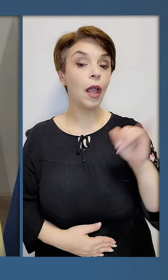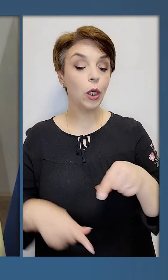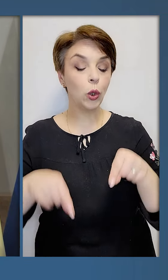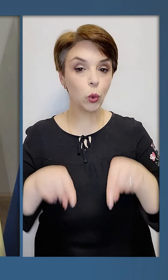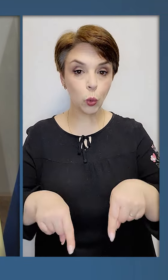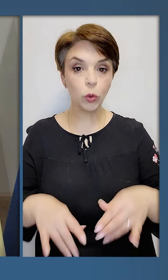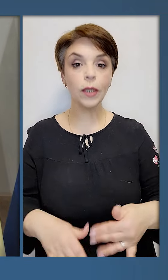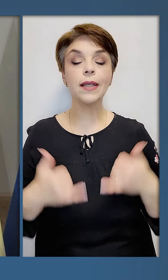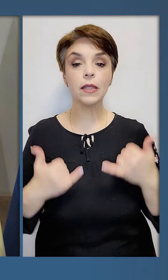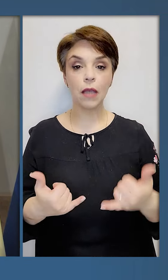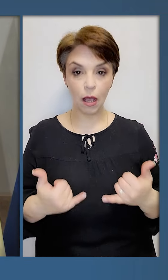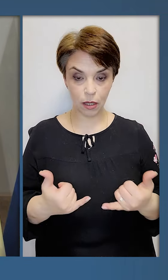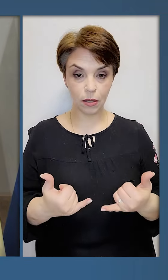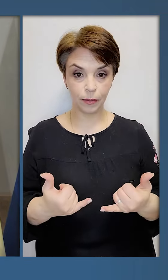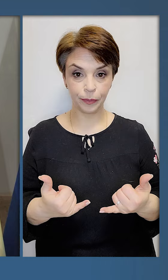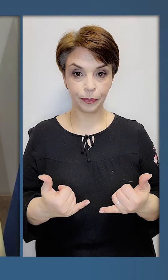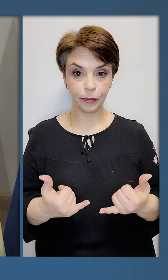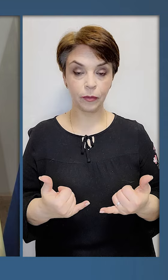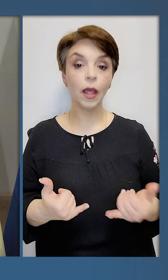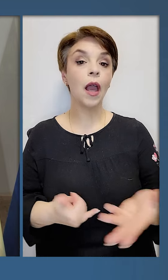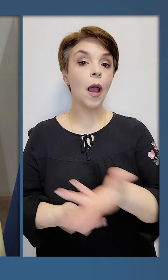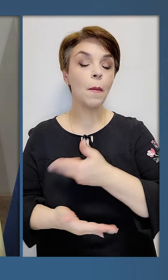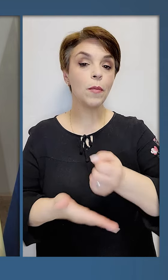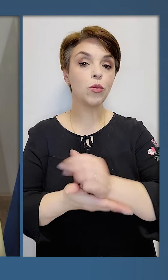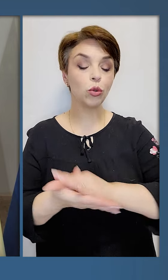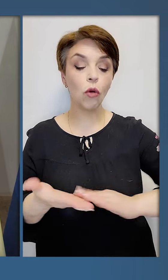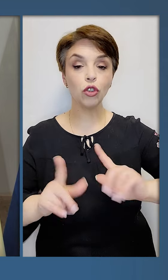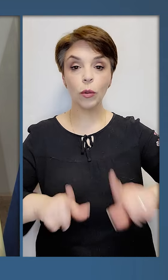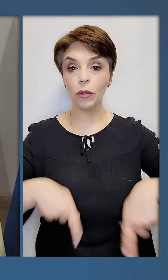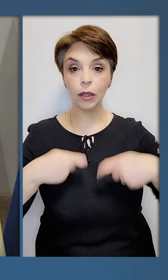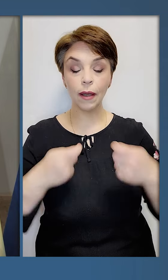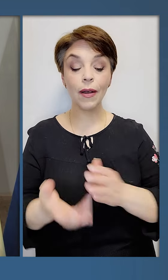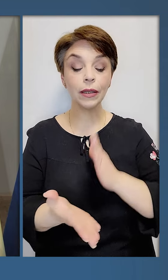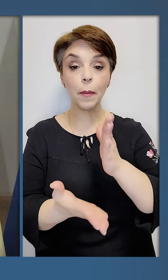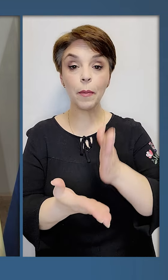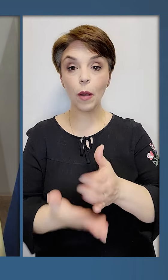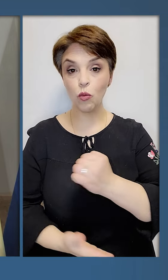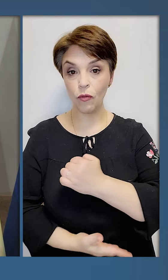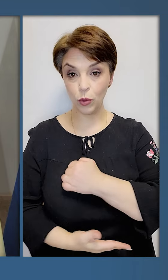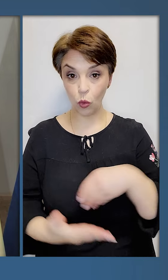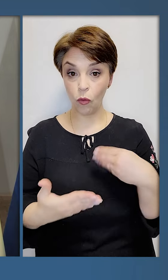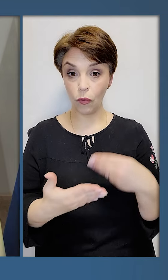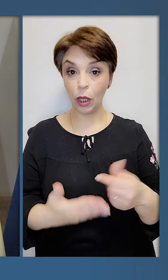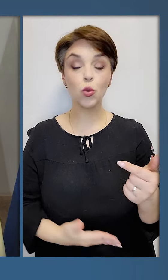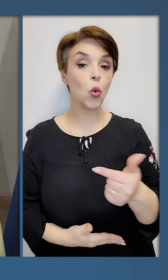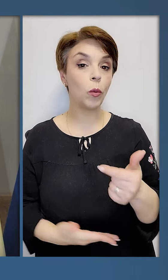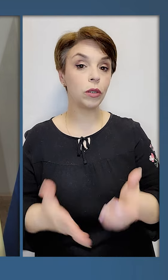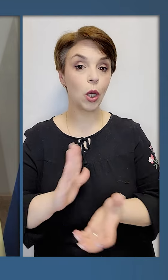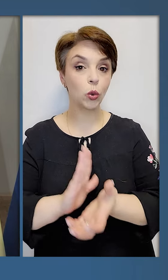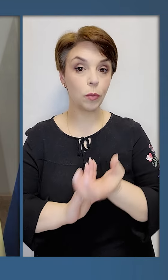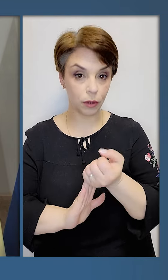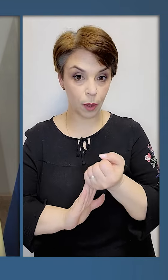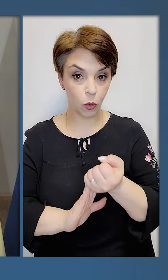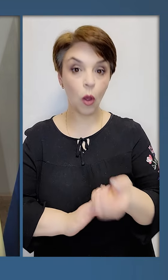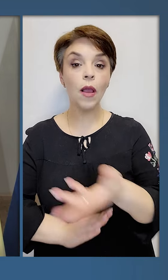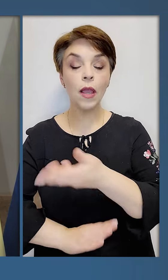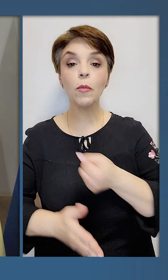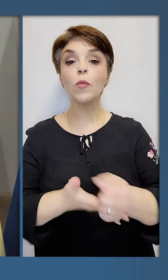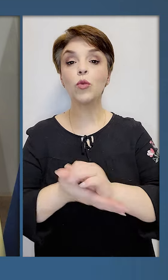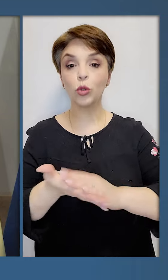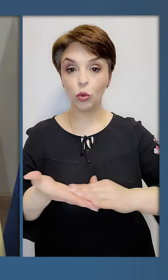І тут і зараз ми продовжимо надавати пряму військову, фінансову та гуманітарну підтримки. І